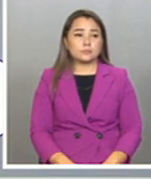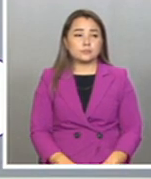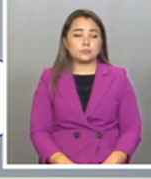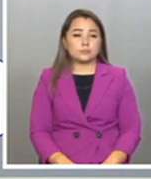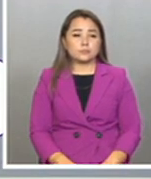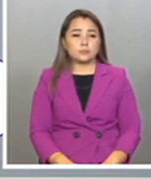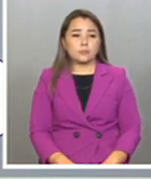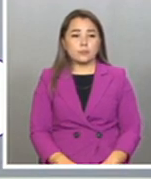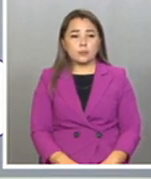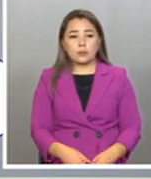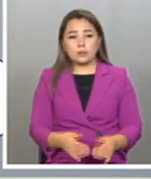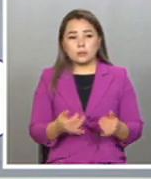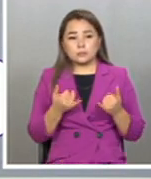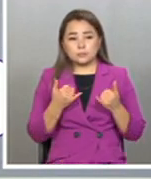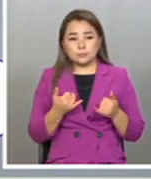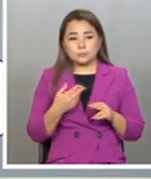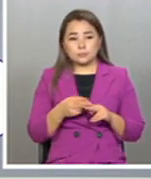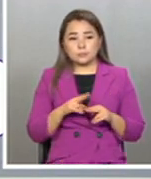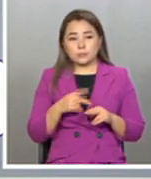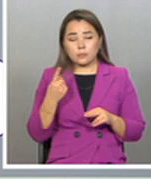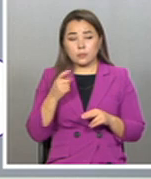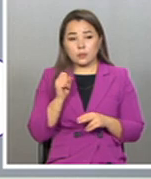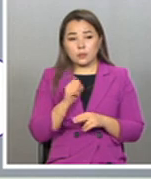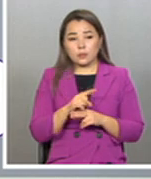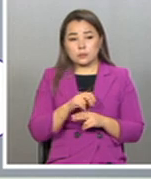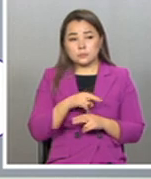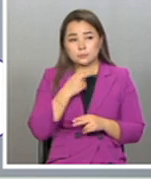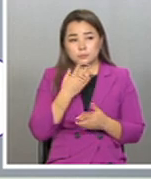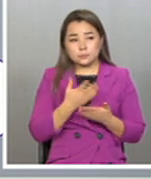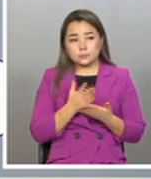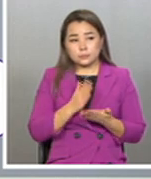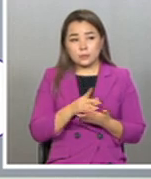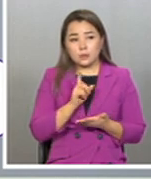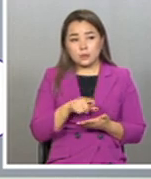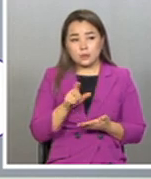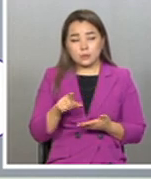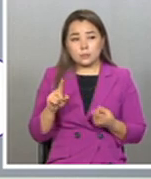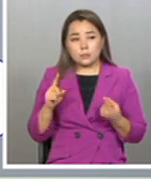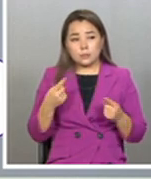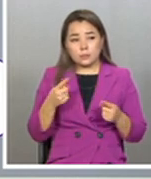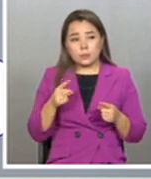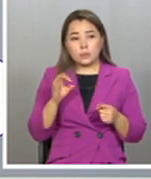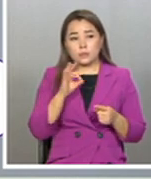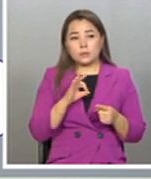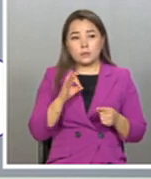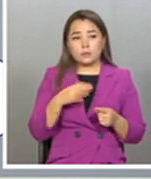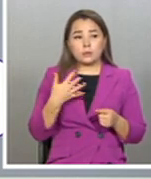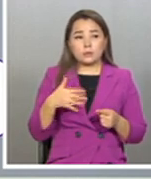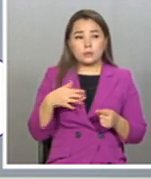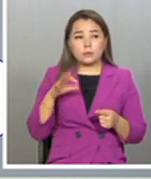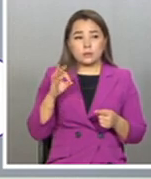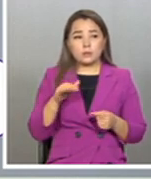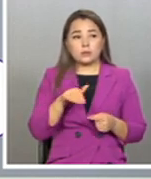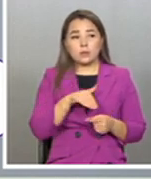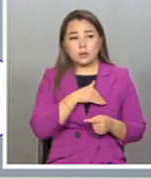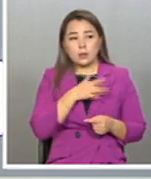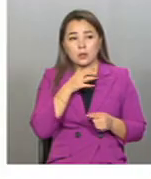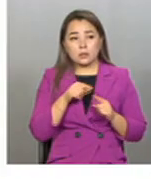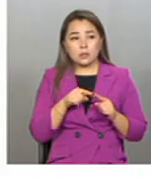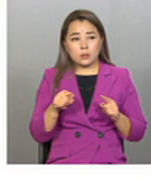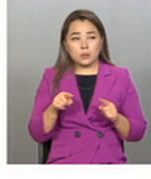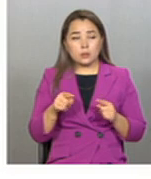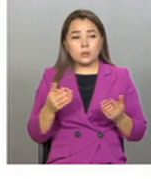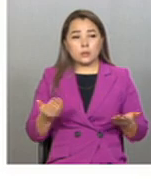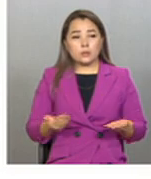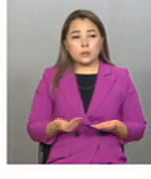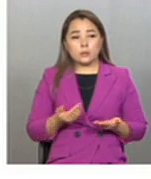Ал енді бірінші тапсырманы орындап көрейік. Адамдар неге 0 мен 50 градус температура аралығында өмір